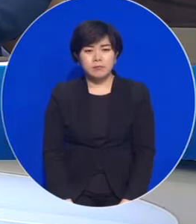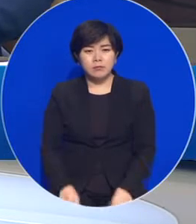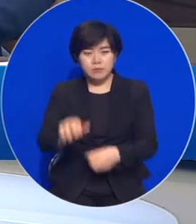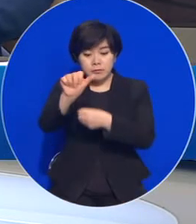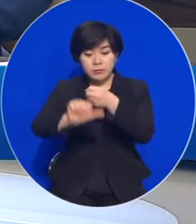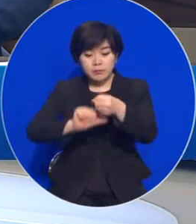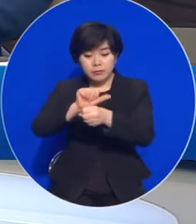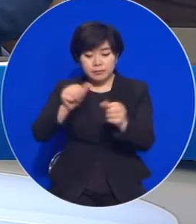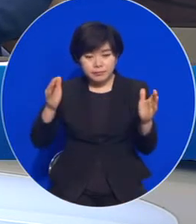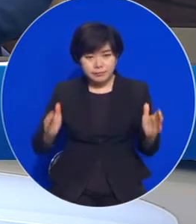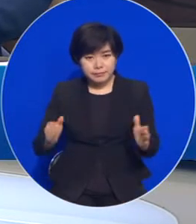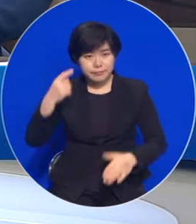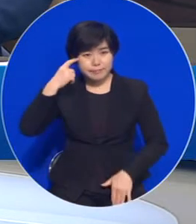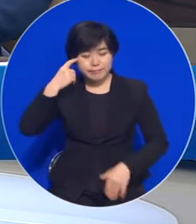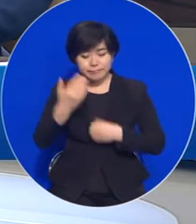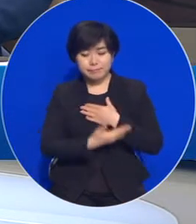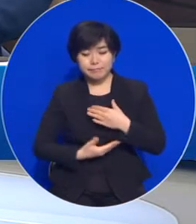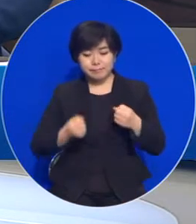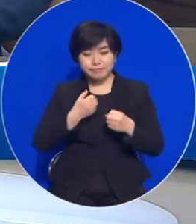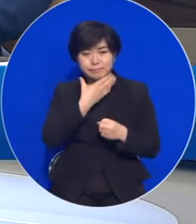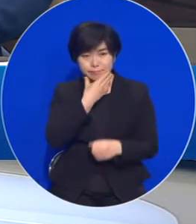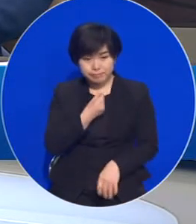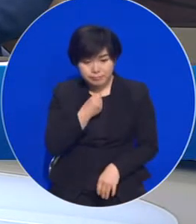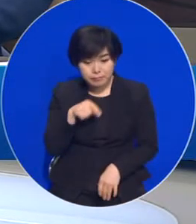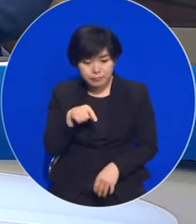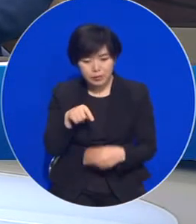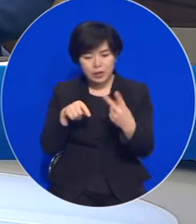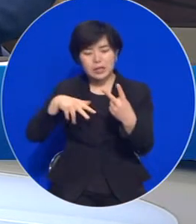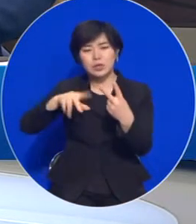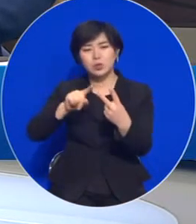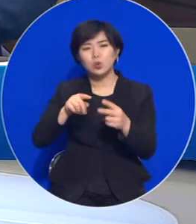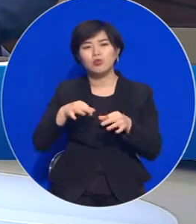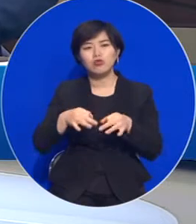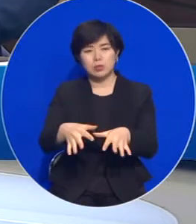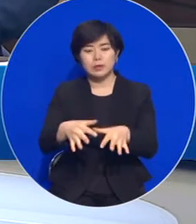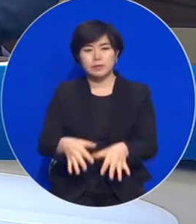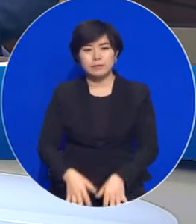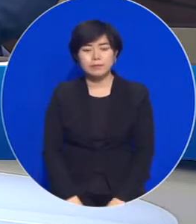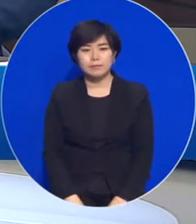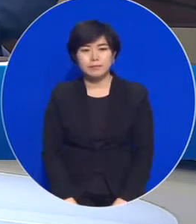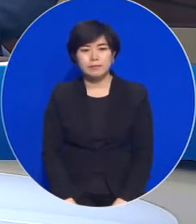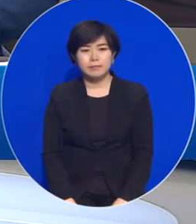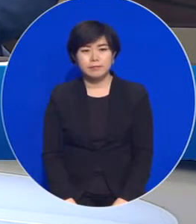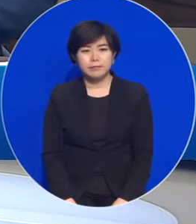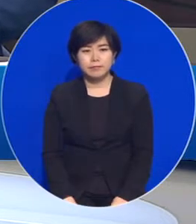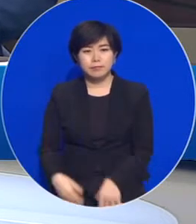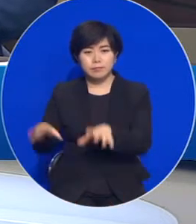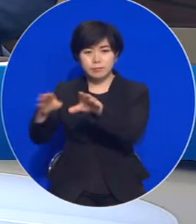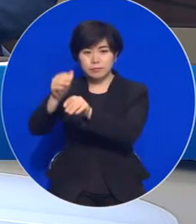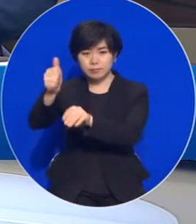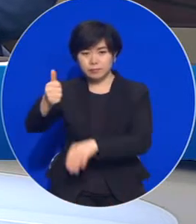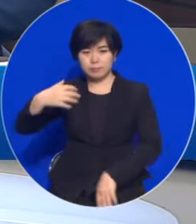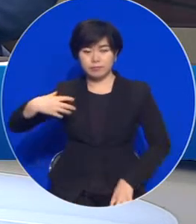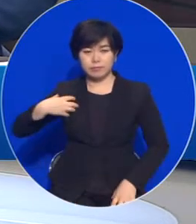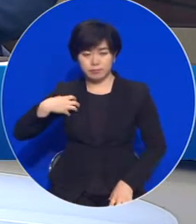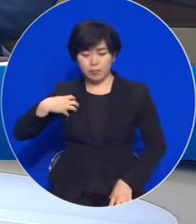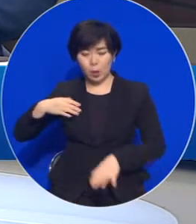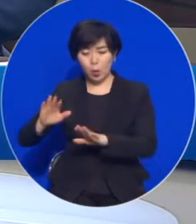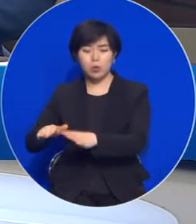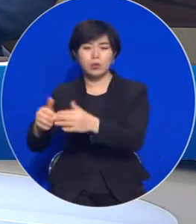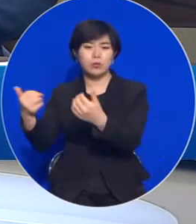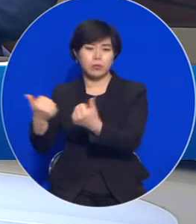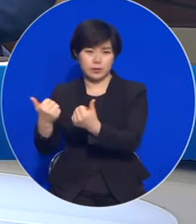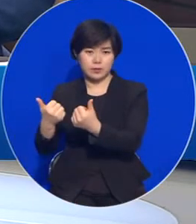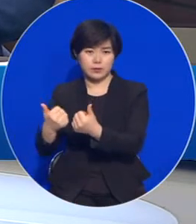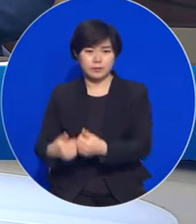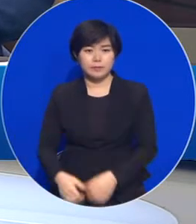좀더 앞으로 5년간 정신건강 목 ga 존을 투자합니다 전곤 n 정책은 국무총리의 주제로 국장 현안 점검